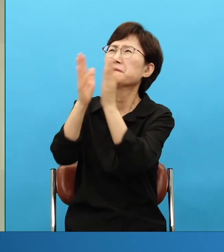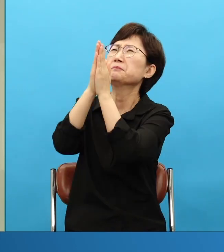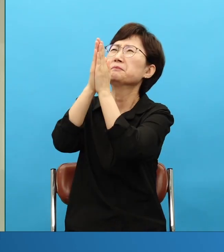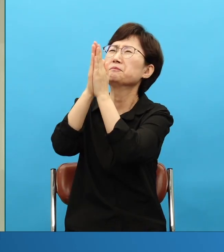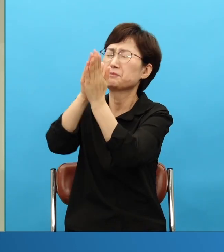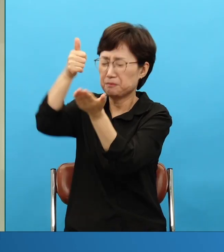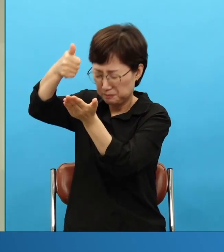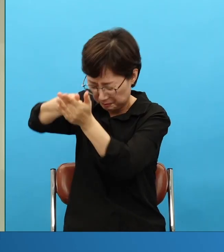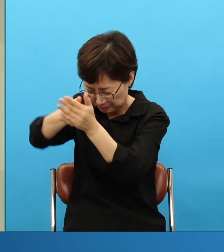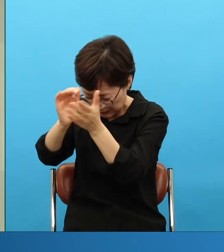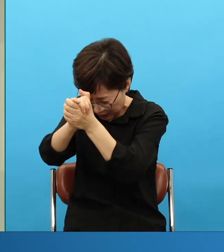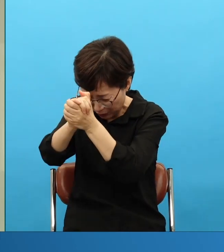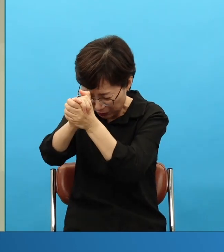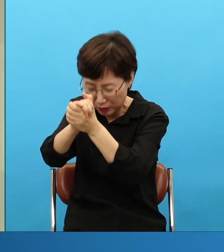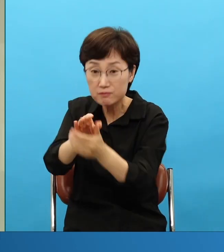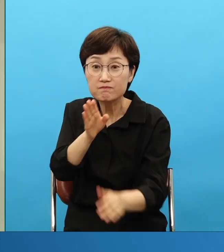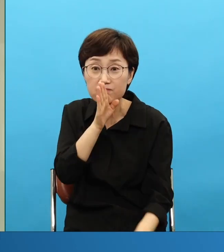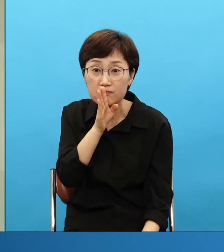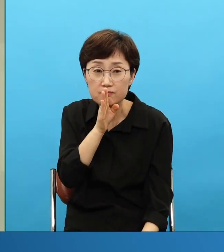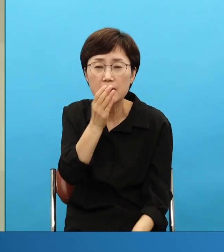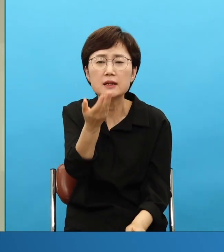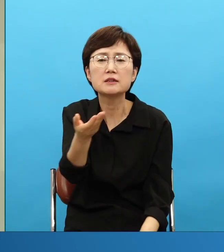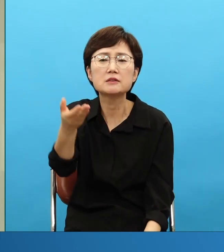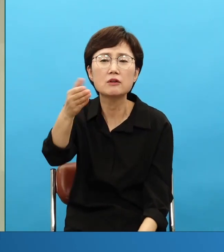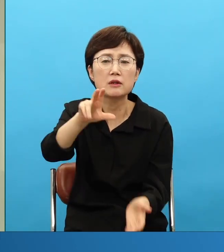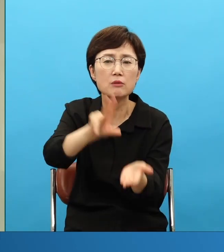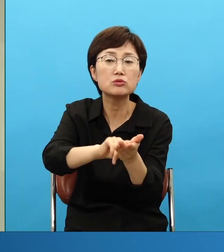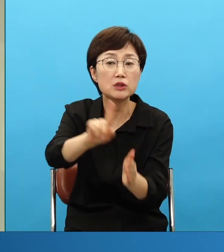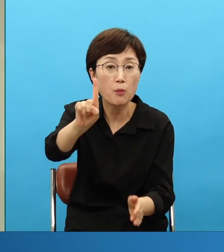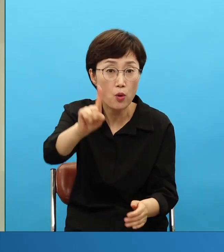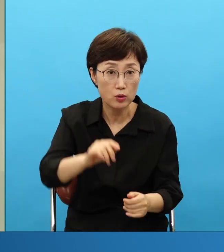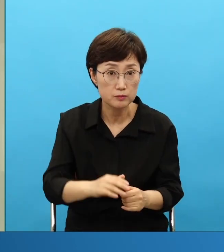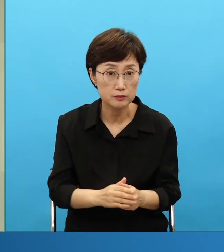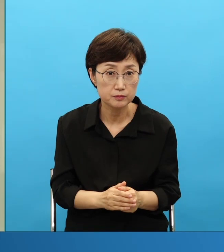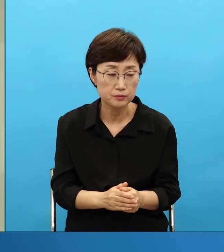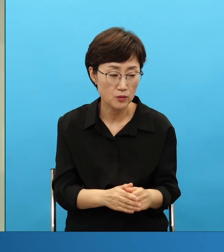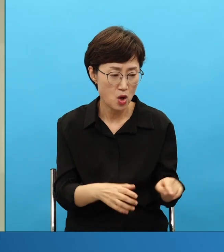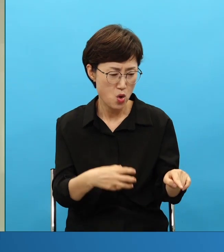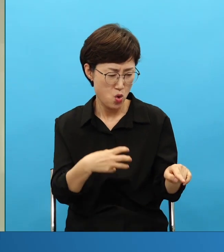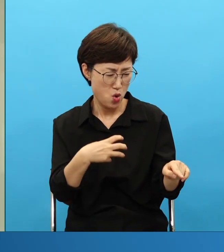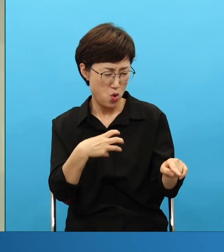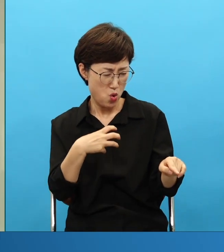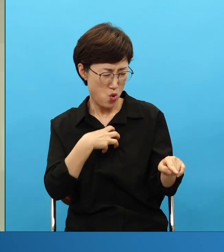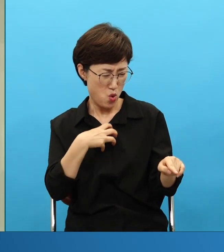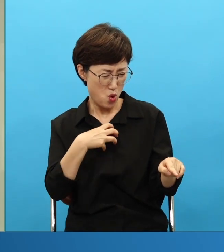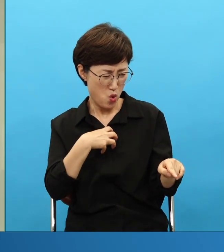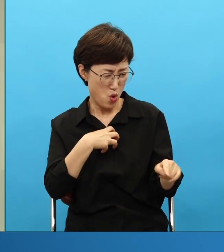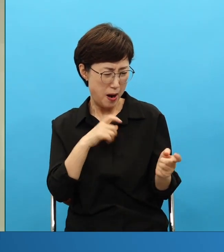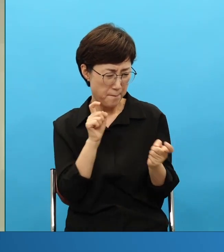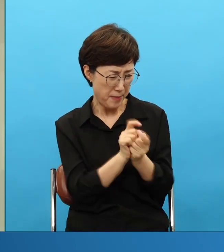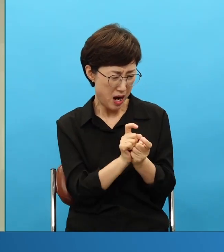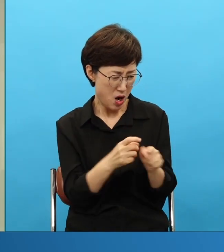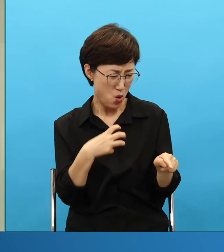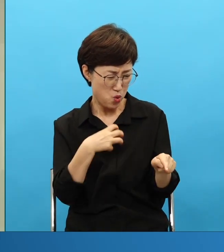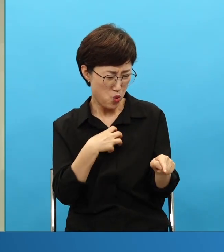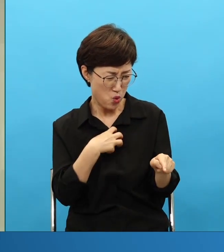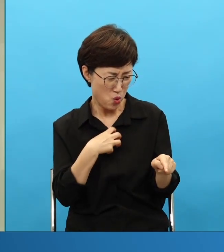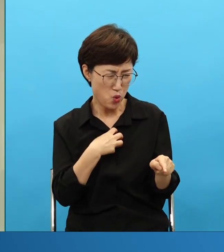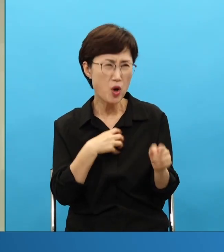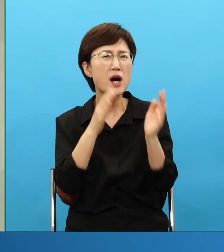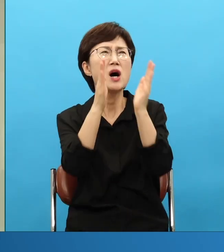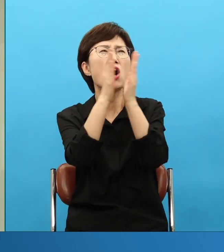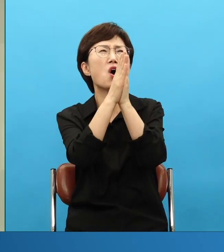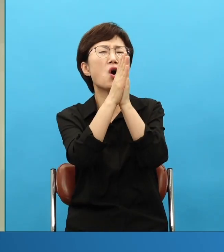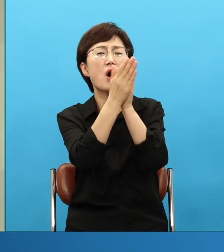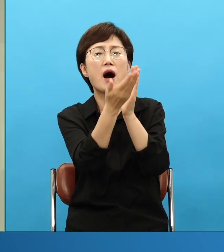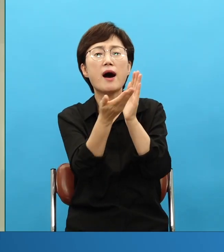before start praying. 근데 문제가 어딨냐? But where does the problem lie? 위기 때보다 하나님의 축복을 언제 다 놓치는 거 하니까